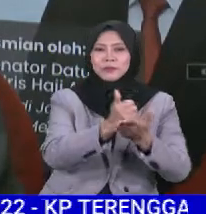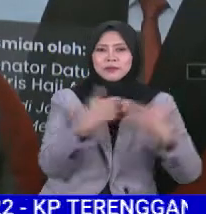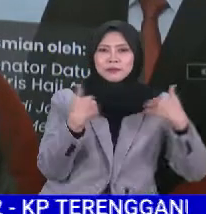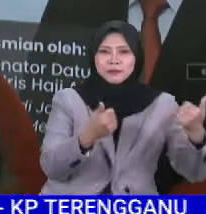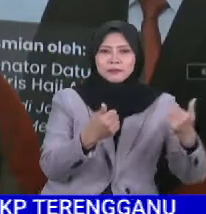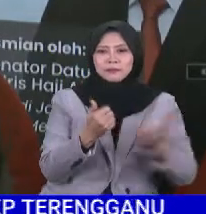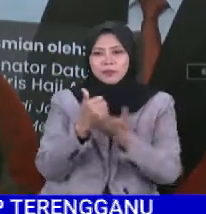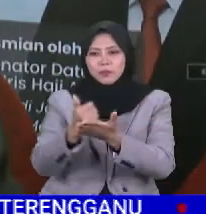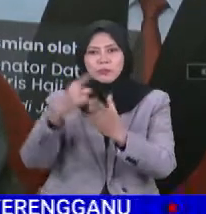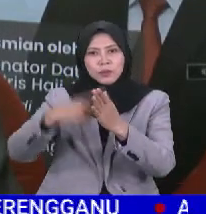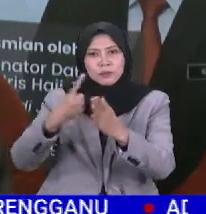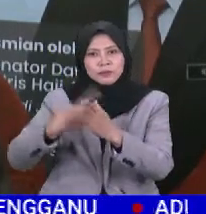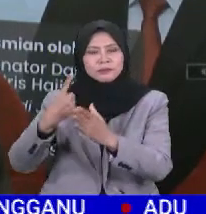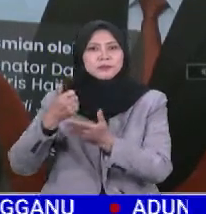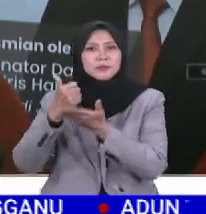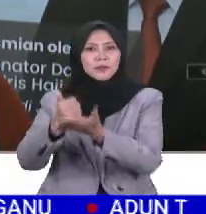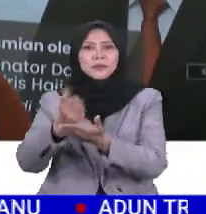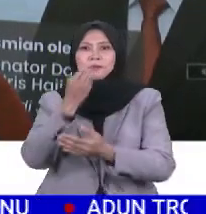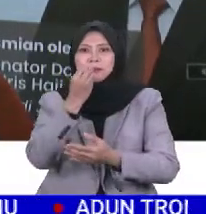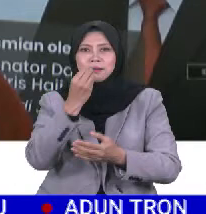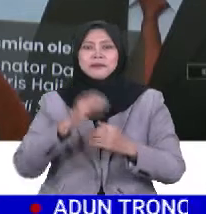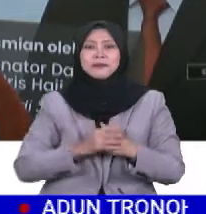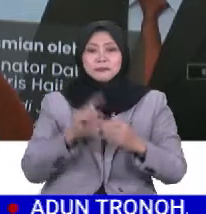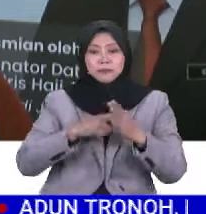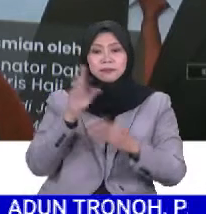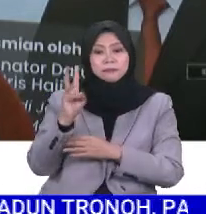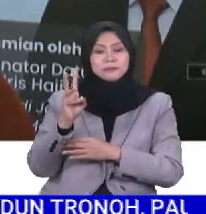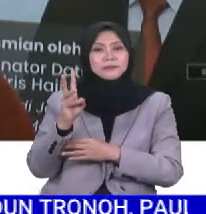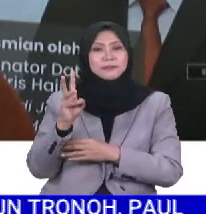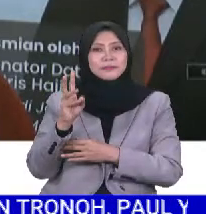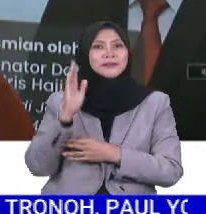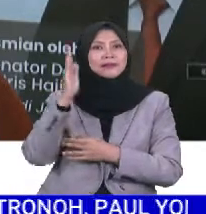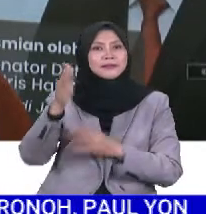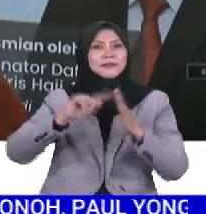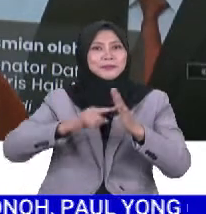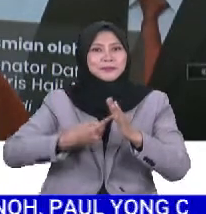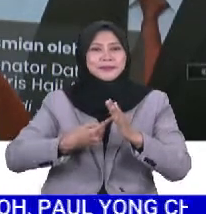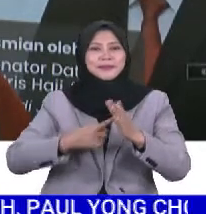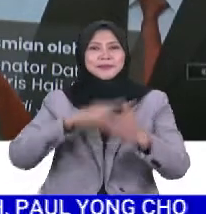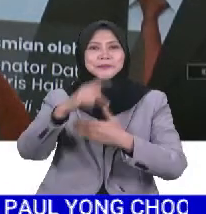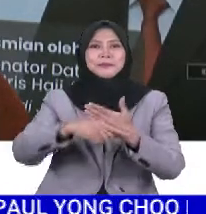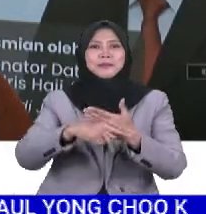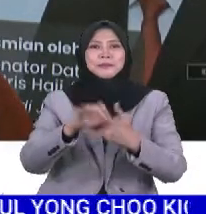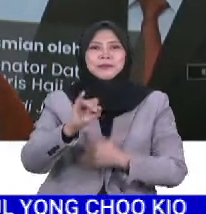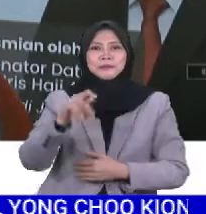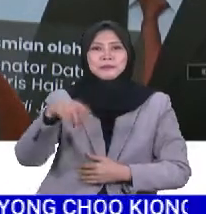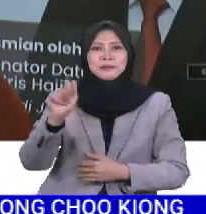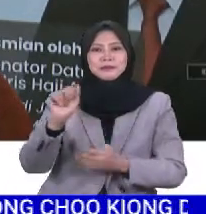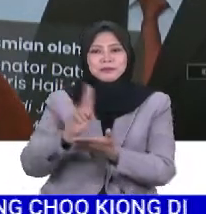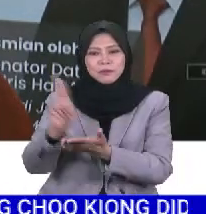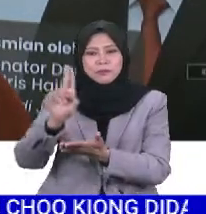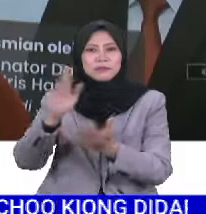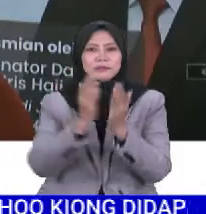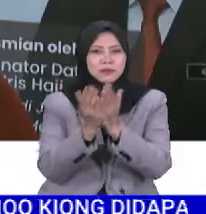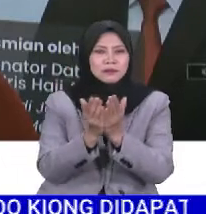bantuan makanan untuk iptv bola untuk bulan Namun kita kamu apa kita kandang ular untuk program kepada IPTN kepala